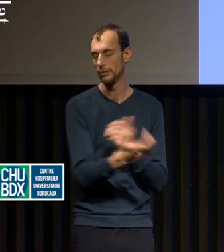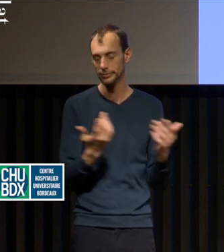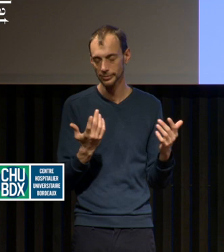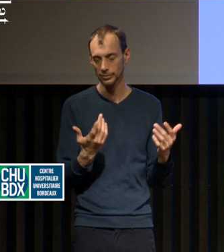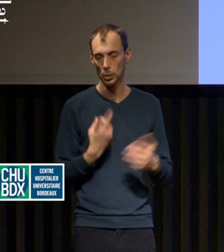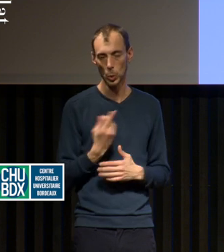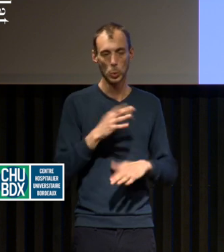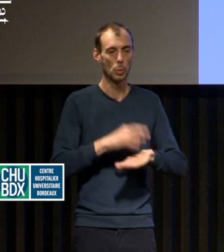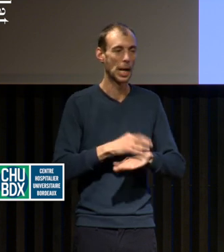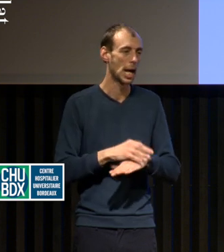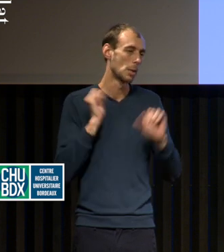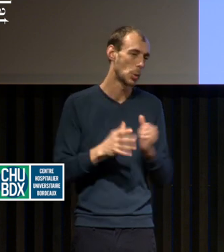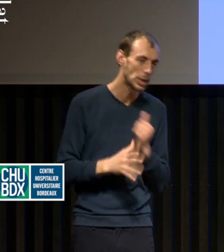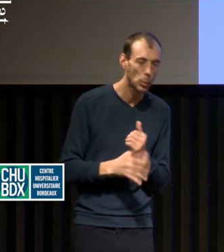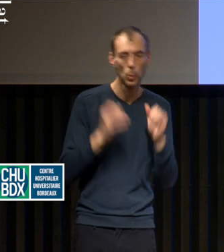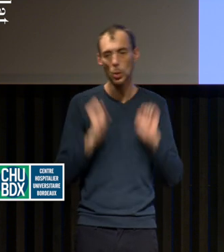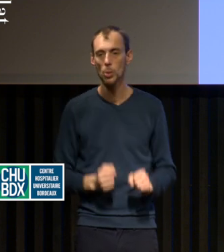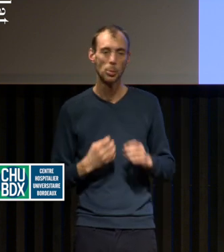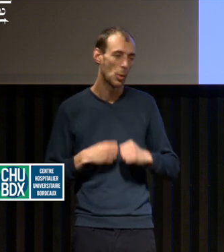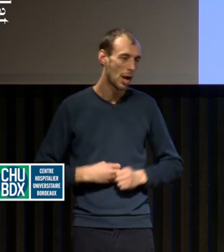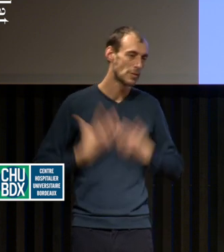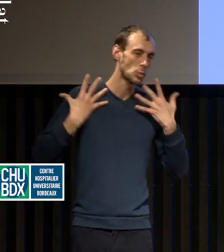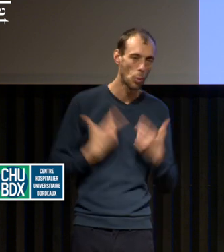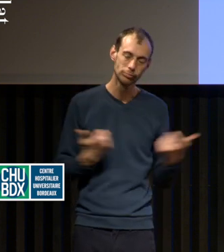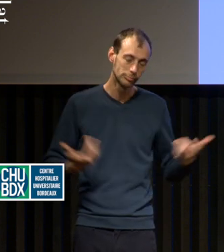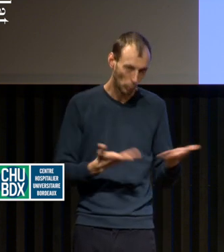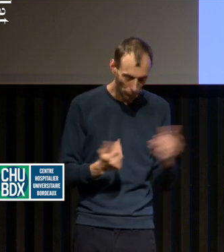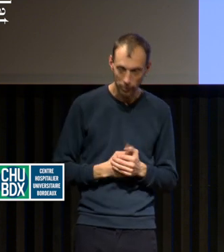infection ORL, ainsi de suite. Mais c'est comme ça qui va maturer, qui va